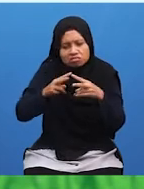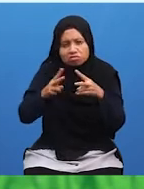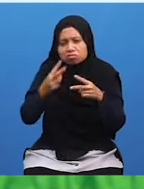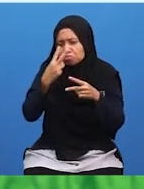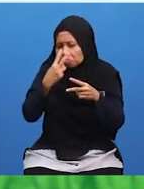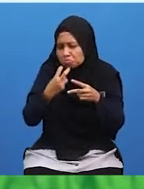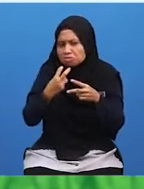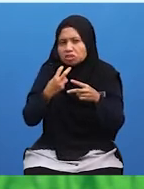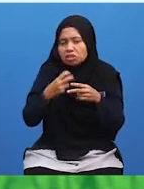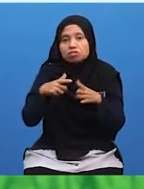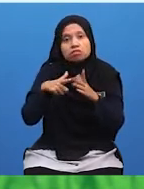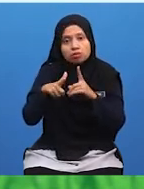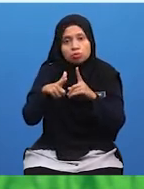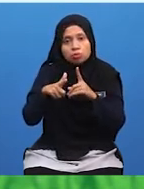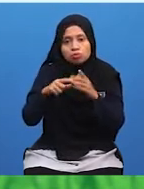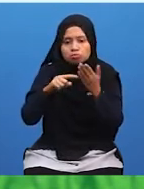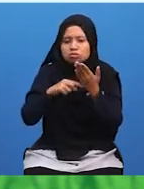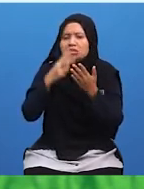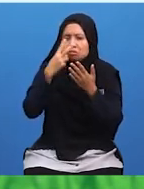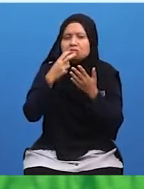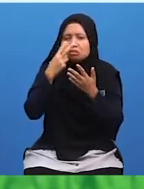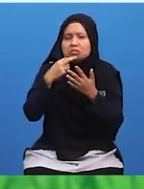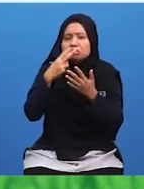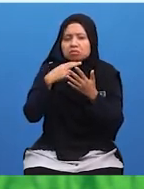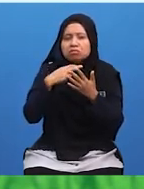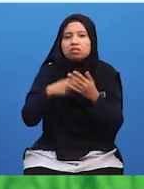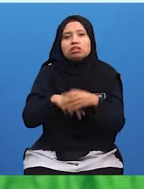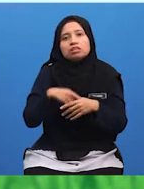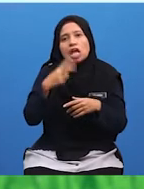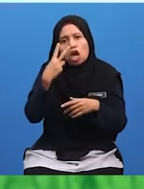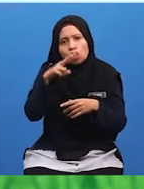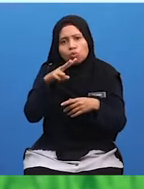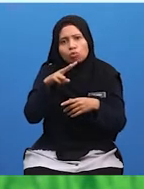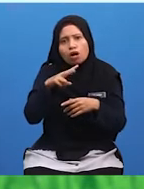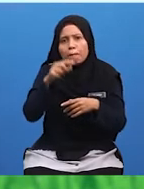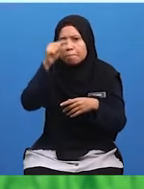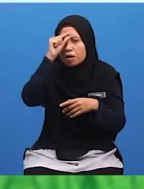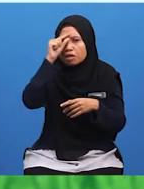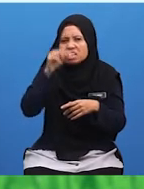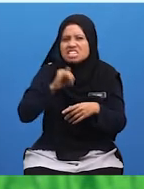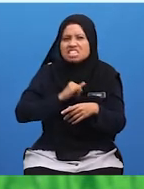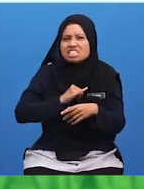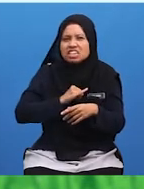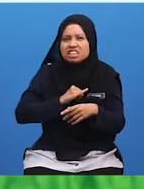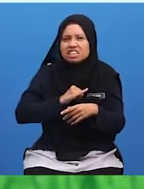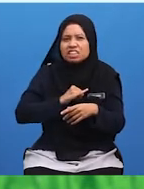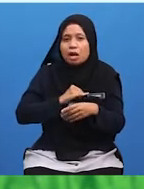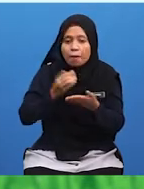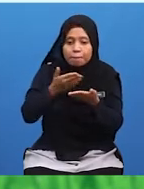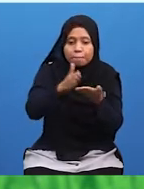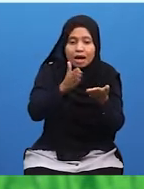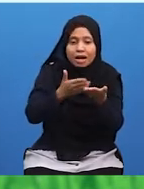sangat sedih lalu mula menangis. Melihat keadaan abang, saya